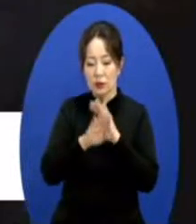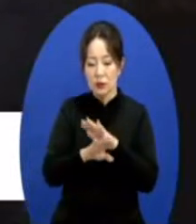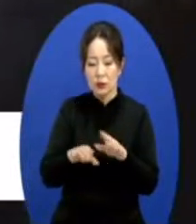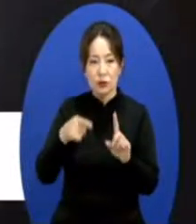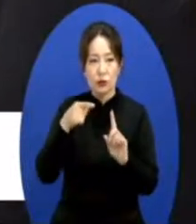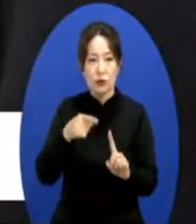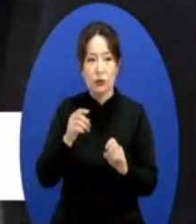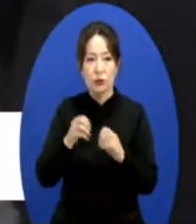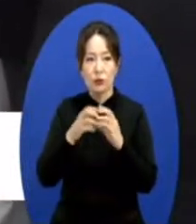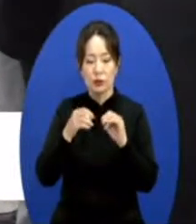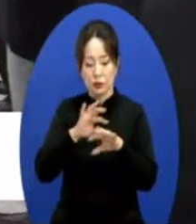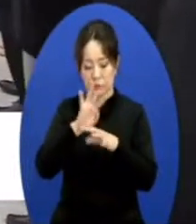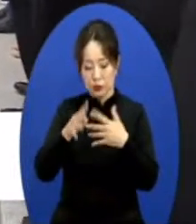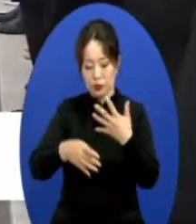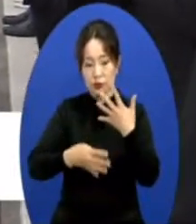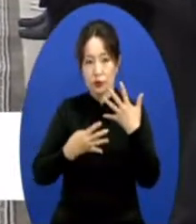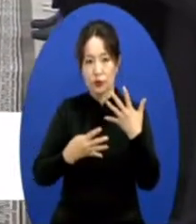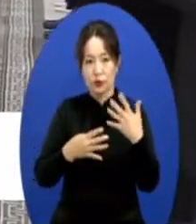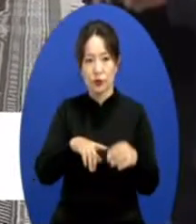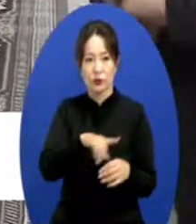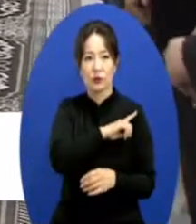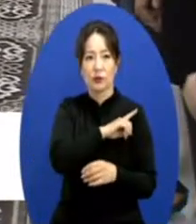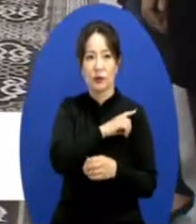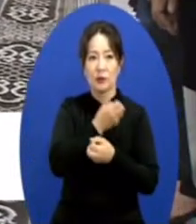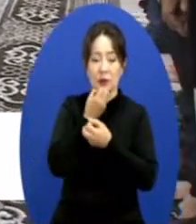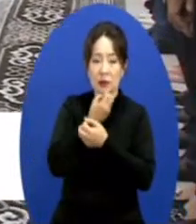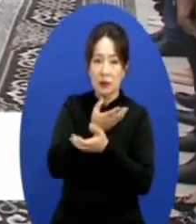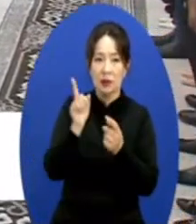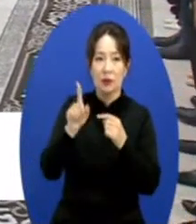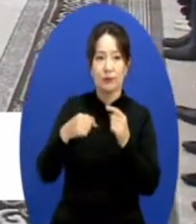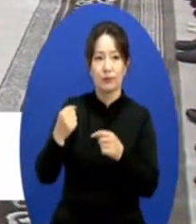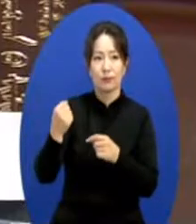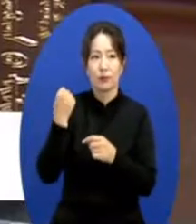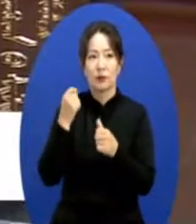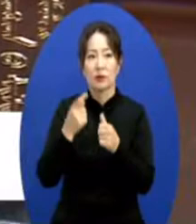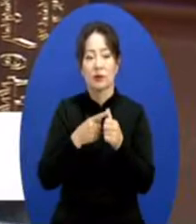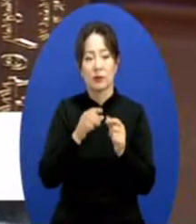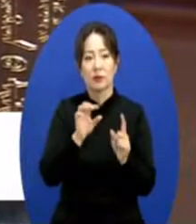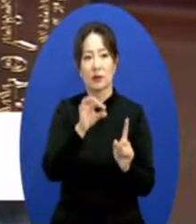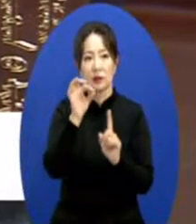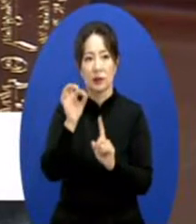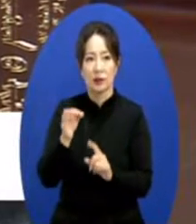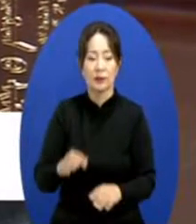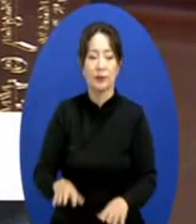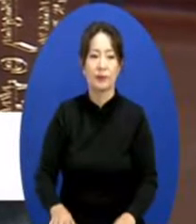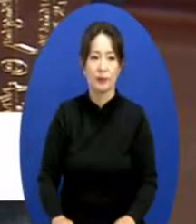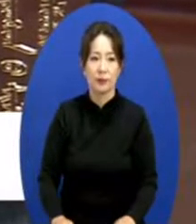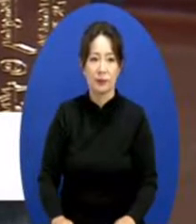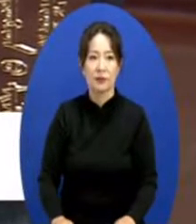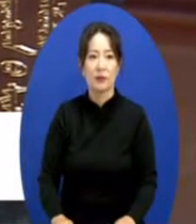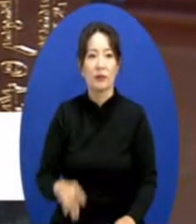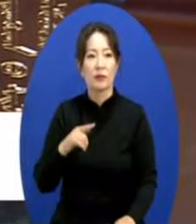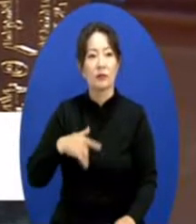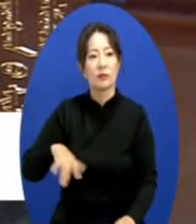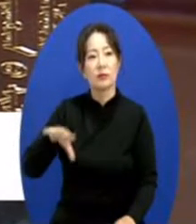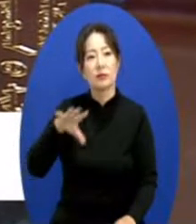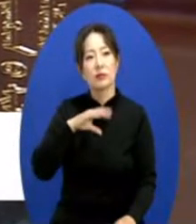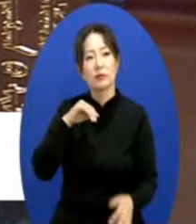хүүхдэд зориулсан үндэсний бүтээл зэрэг 9 төрөлд уралдаан зарлаж шилдэгэ шалгууллаа. Ер нь яг энэ матрачор гэх юм